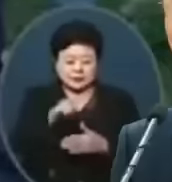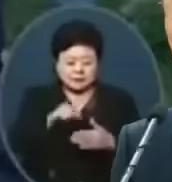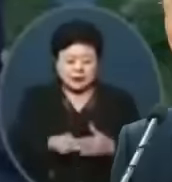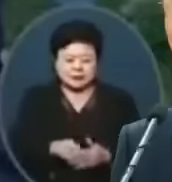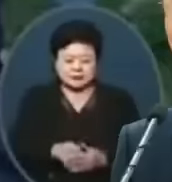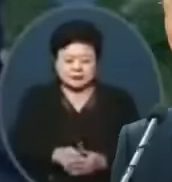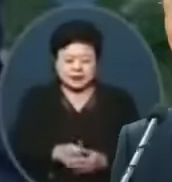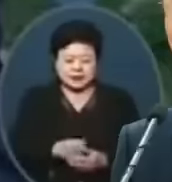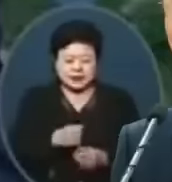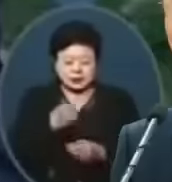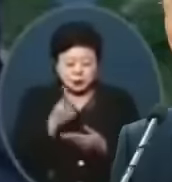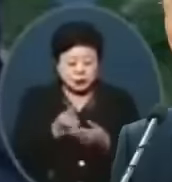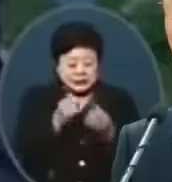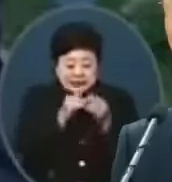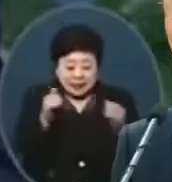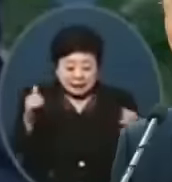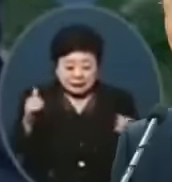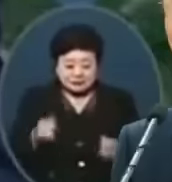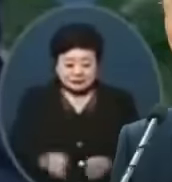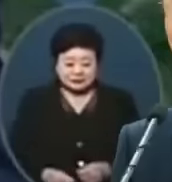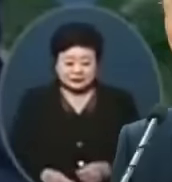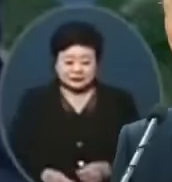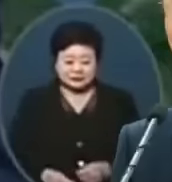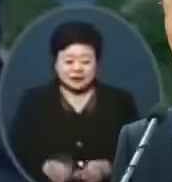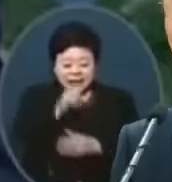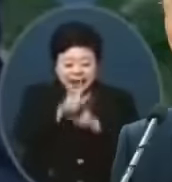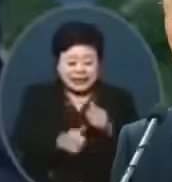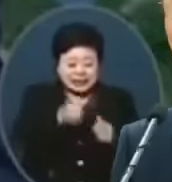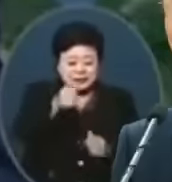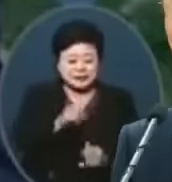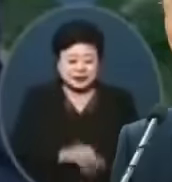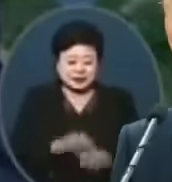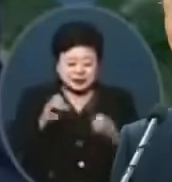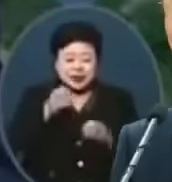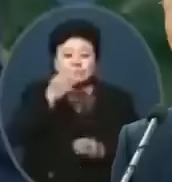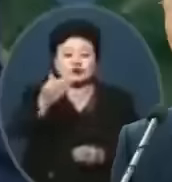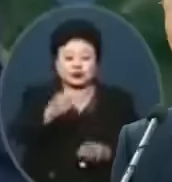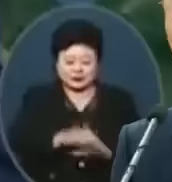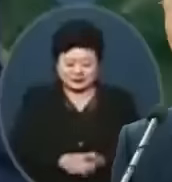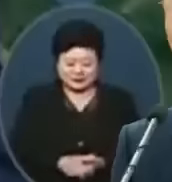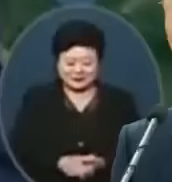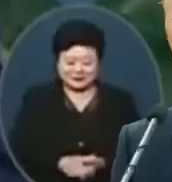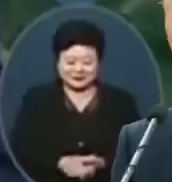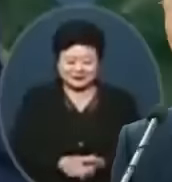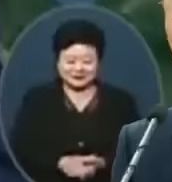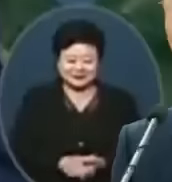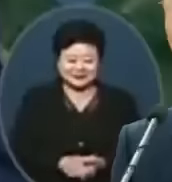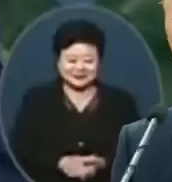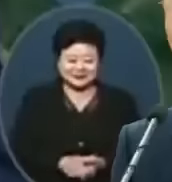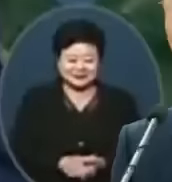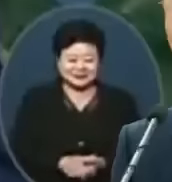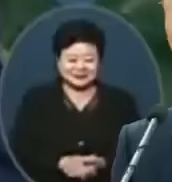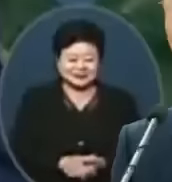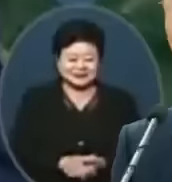마음속에 품고 오는 사람은 하나님이 무시하지 아니하신 것입니다.